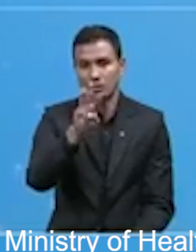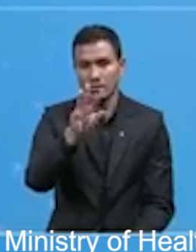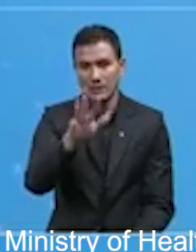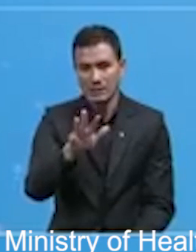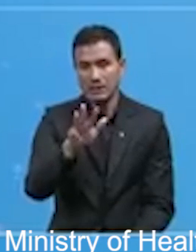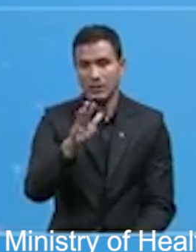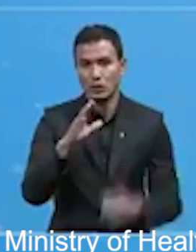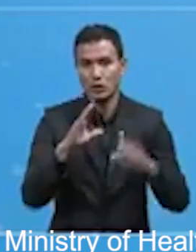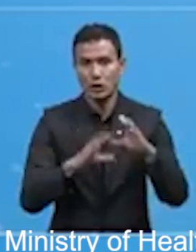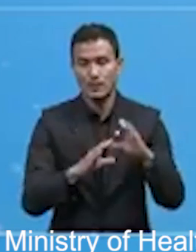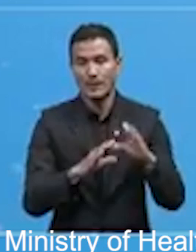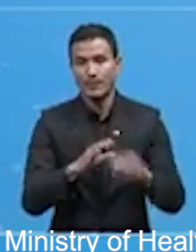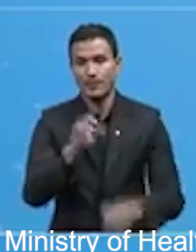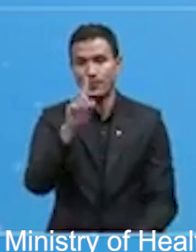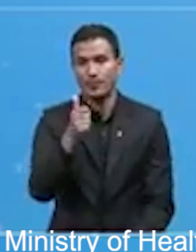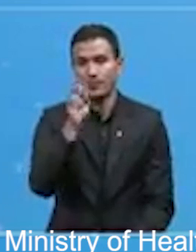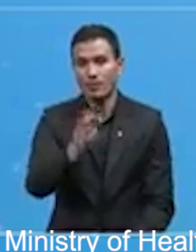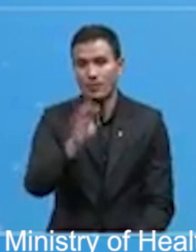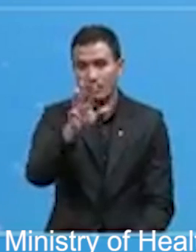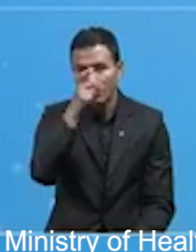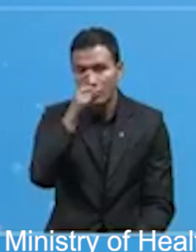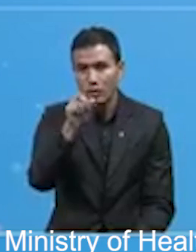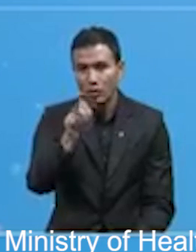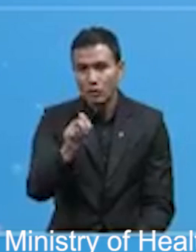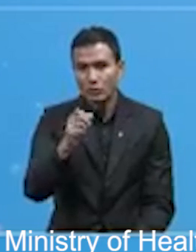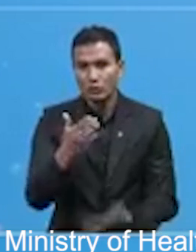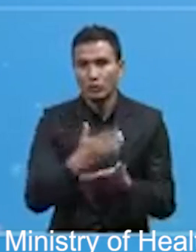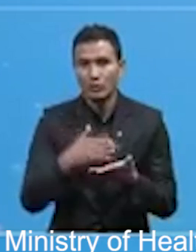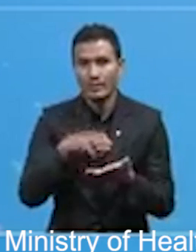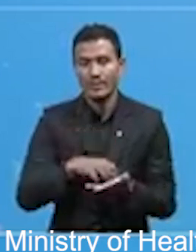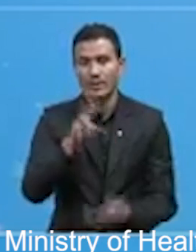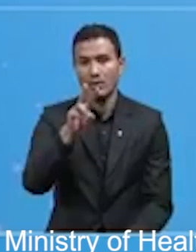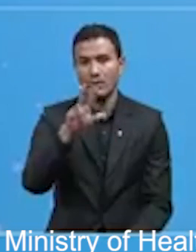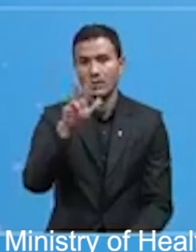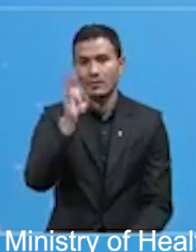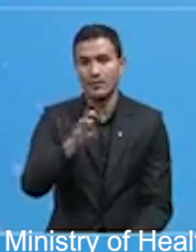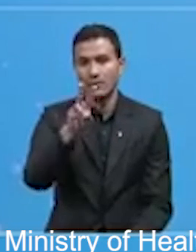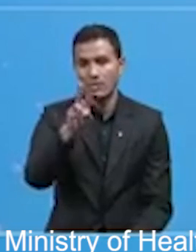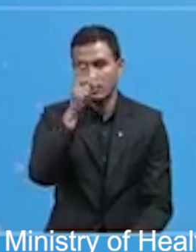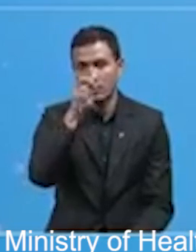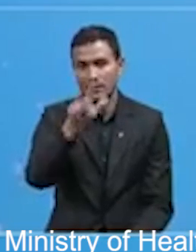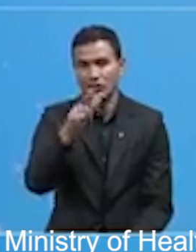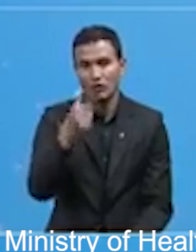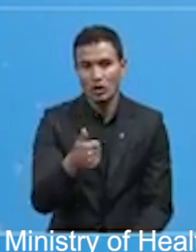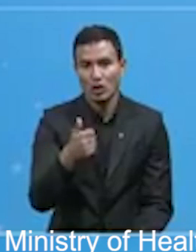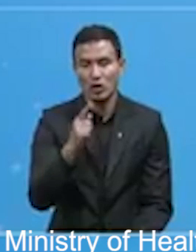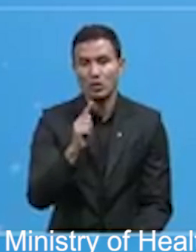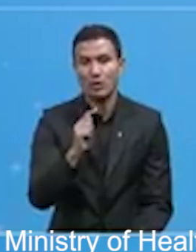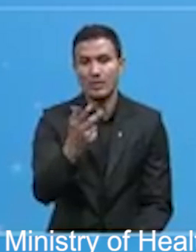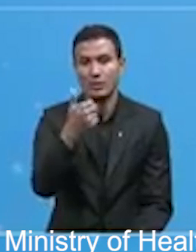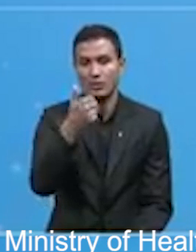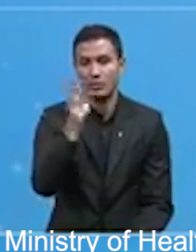1,39,039, गण्डकी प्रदेश 16,910, लुम्बिनी प्रदेश 28,276, कर्णाली